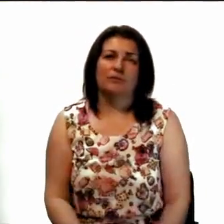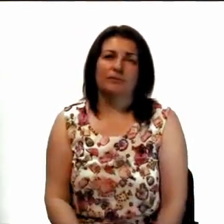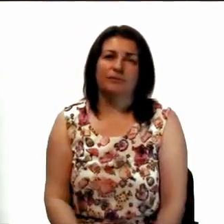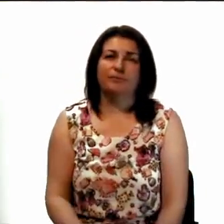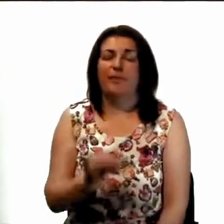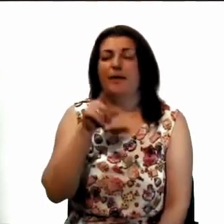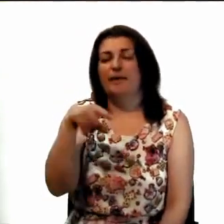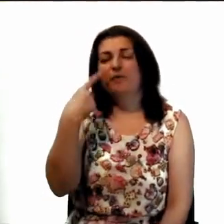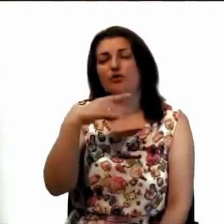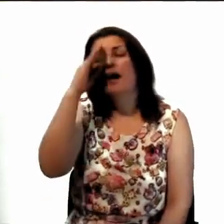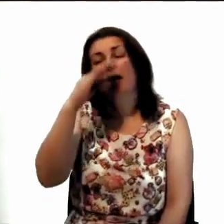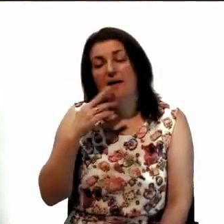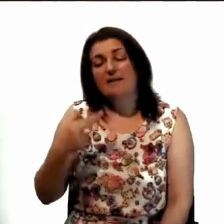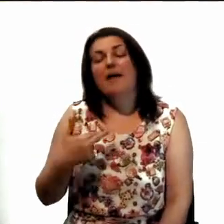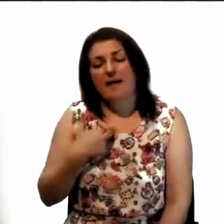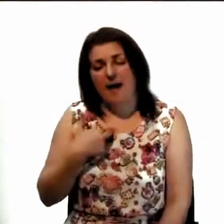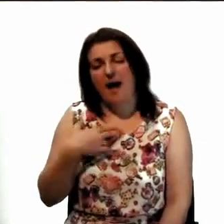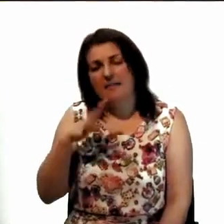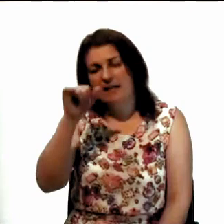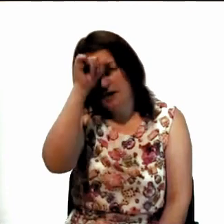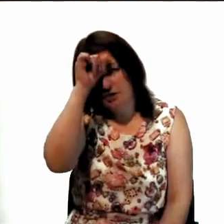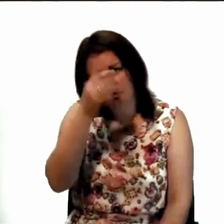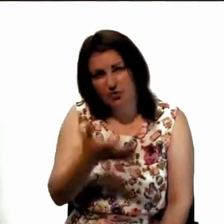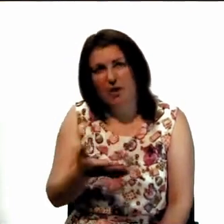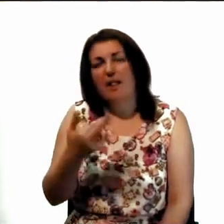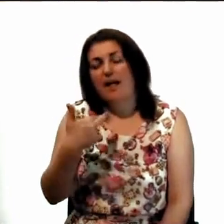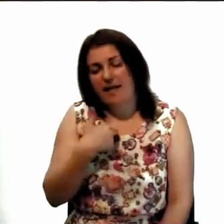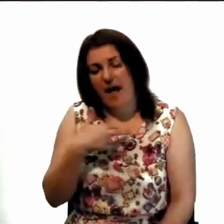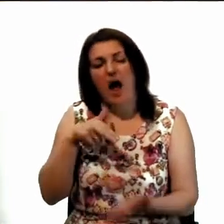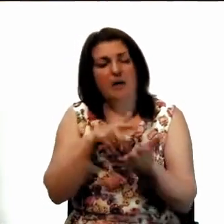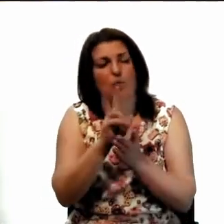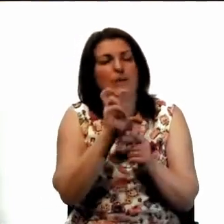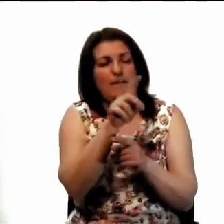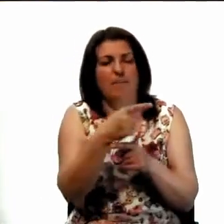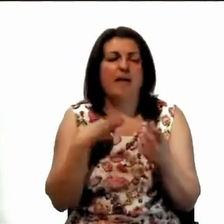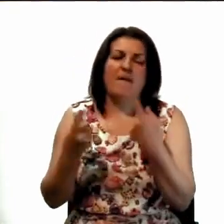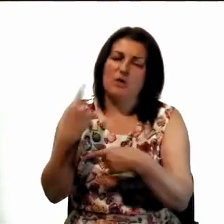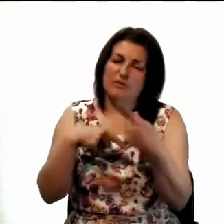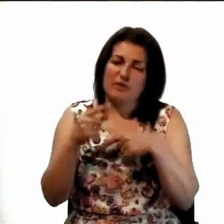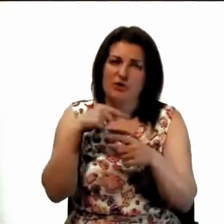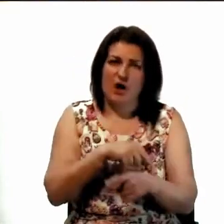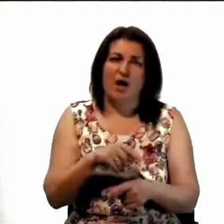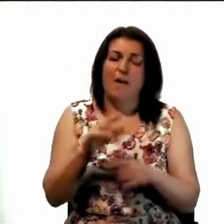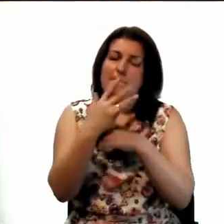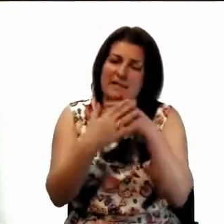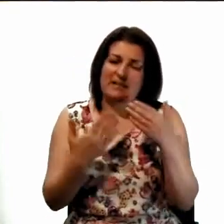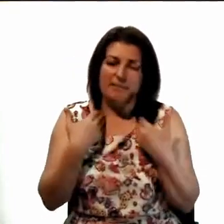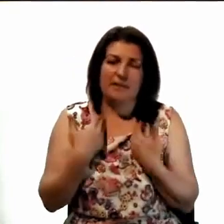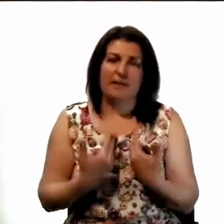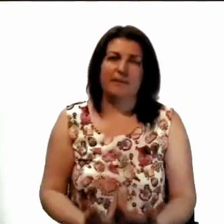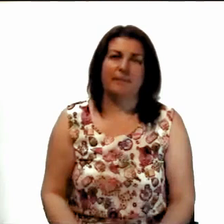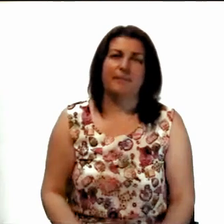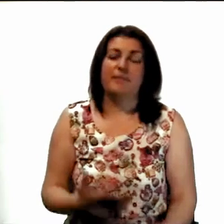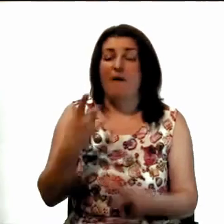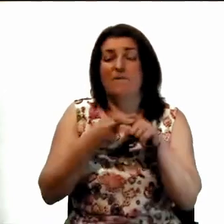И ты говоришь, Отец, я согрешил. Я иду к тебе, я возвращаюсь. Прости меня.